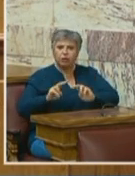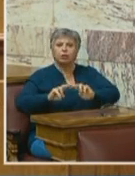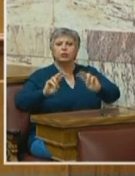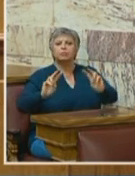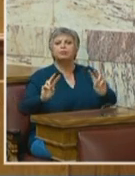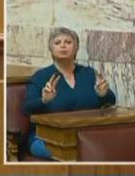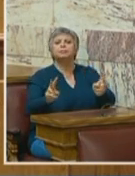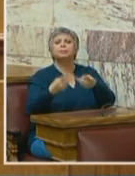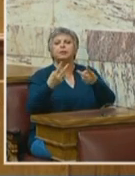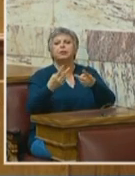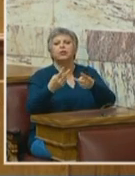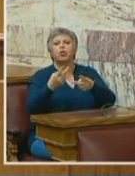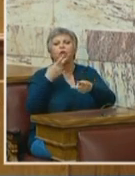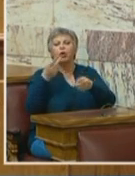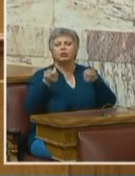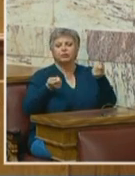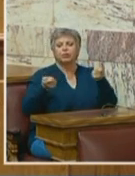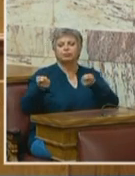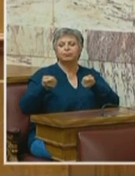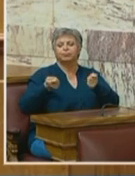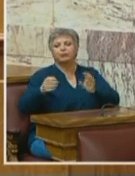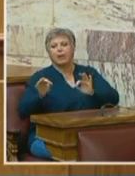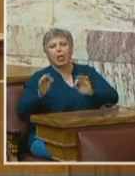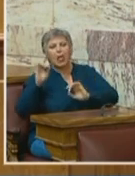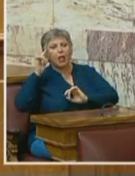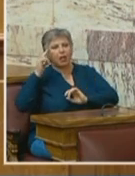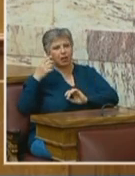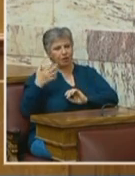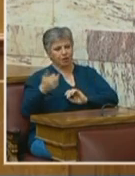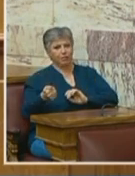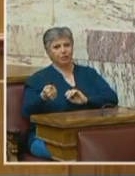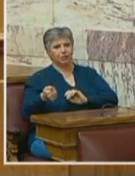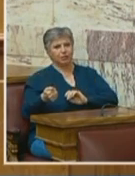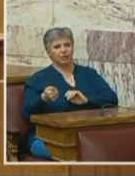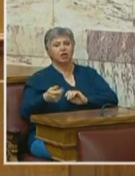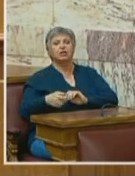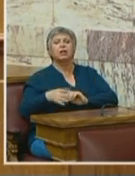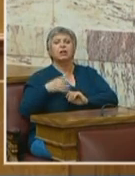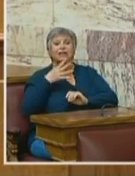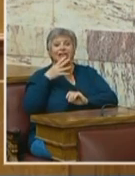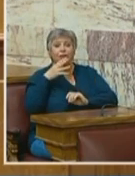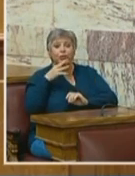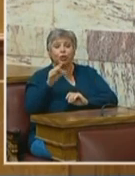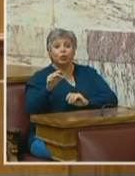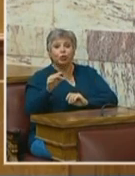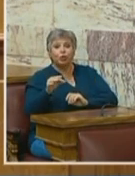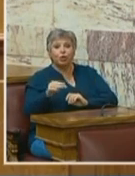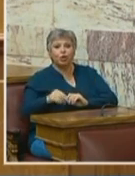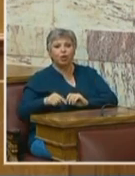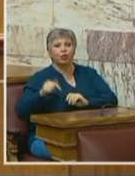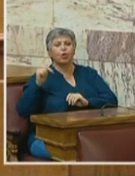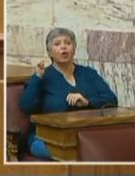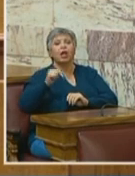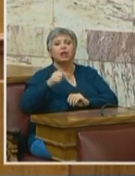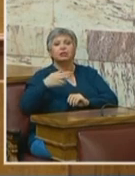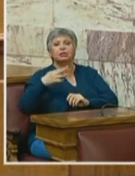οποία στήσατε με τη συνδρομή των τριών κουκουλοφόρων. Και αυτός είναι ο πραγματικός λόγος που τελικά η κυβερνητική πλειοψηφία